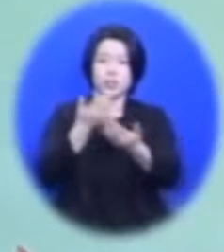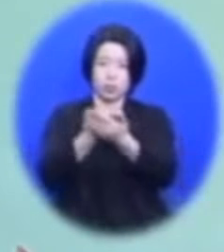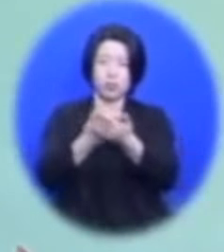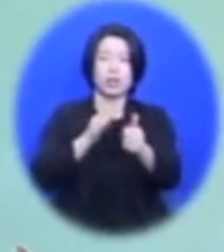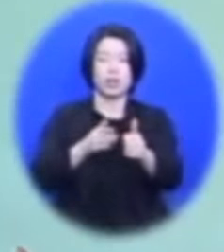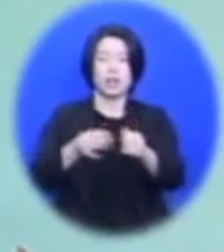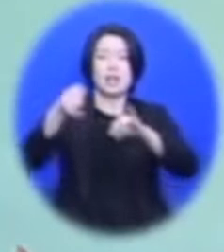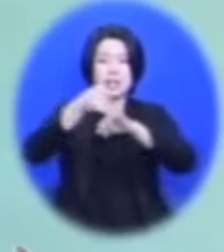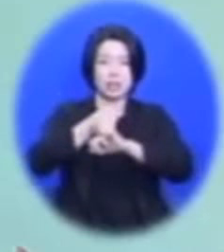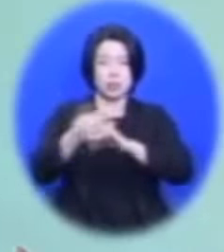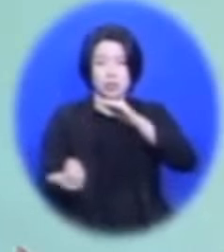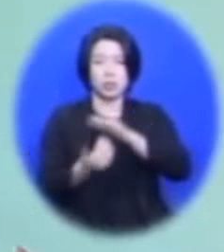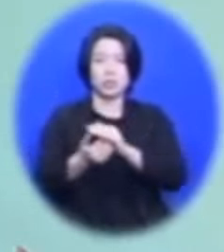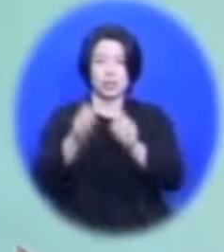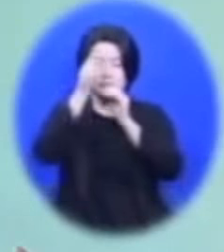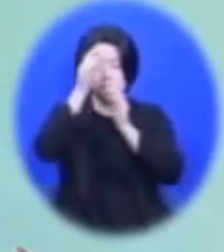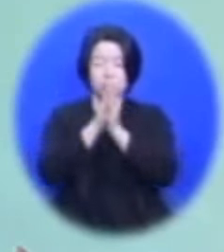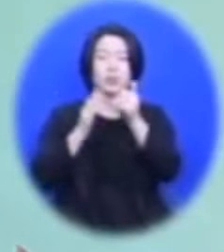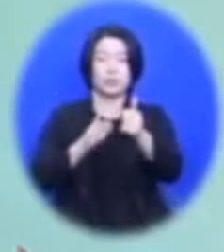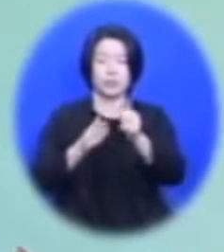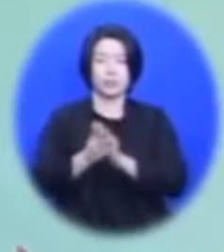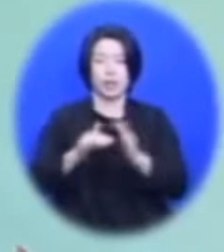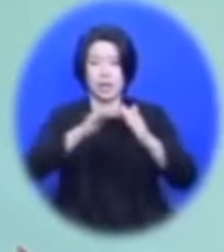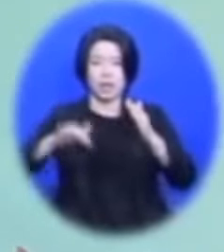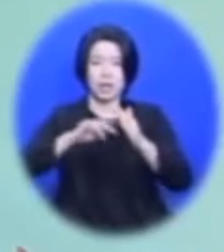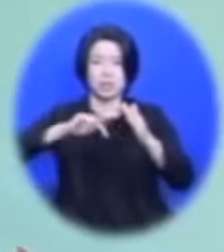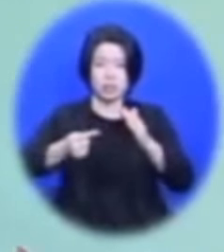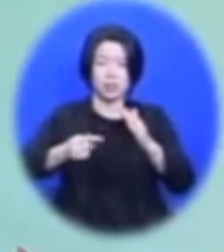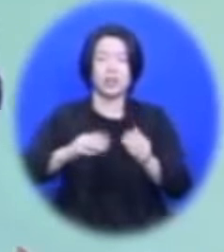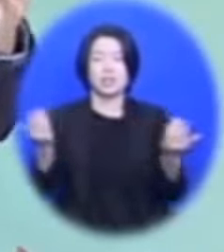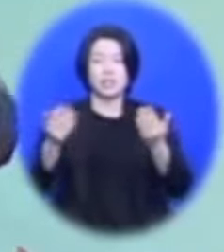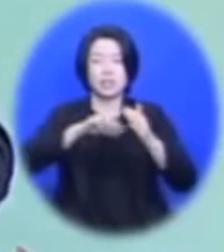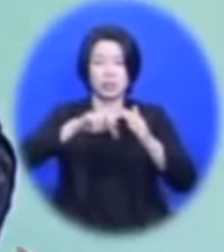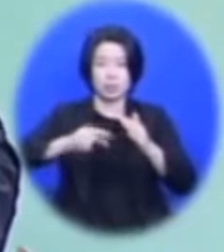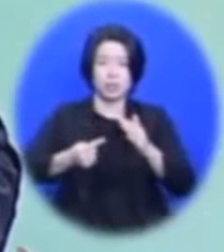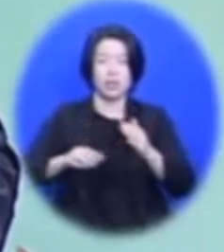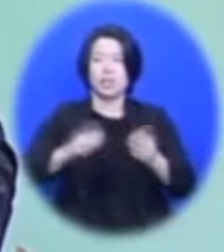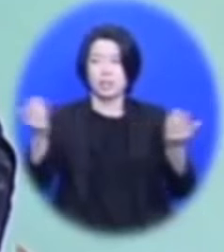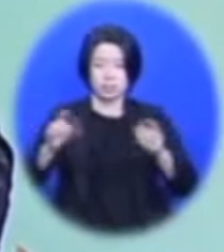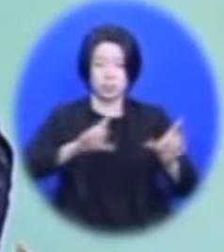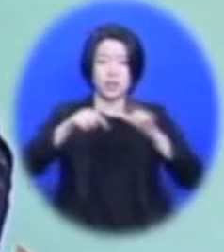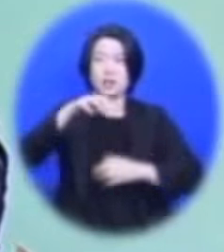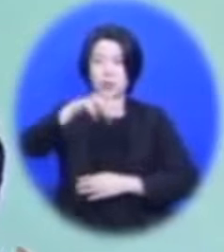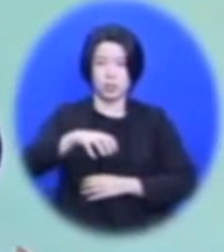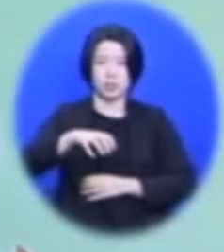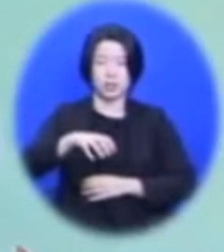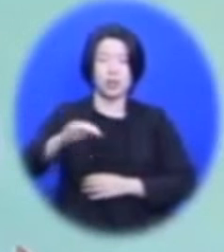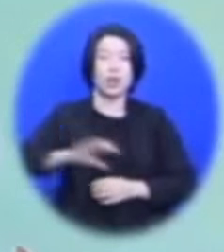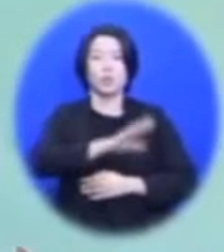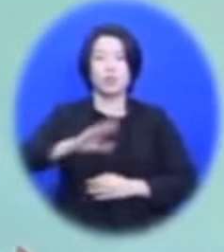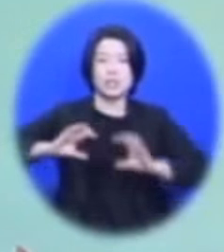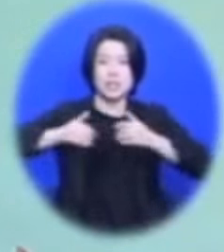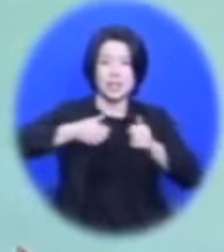그리고 약속이 이루어지도록 기도하시기 바랍니다. 가정에서, 직장에서, 여러분의 삶의 현장에서 우리는 세상을